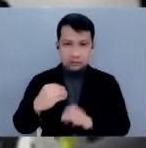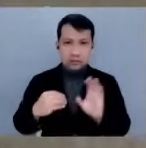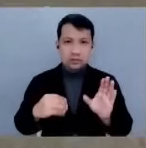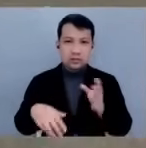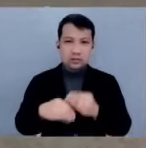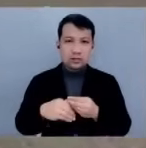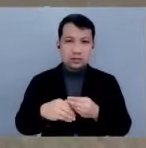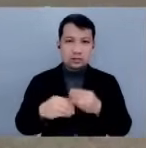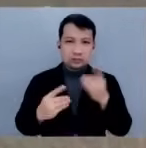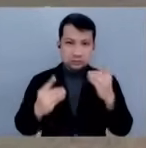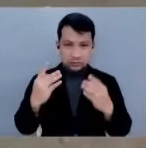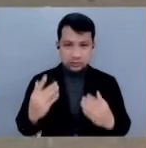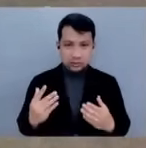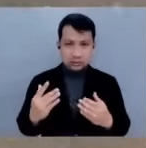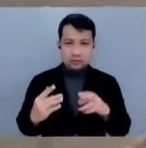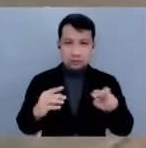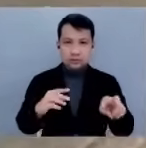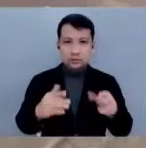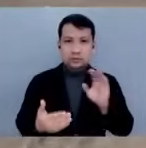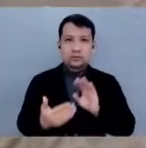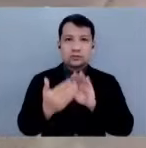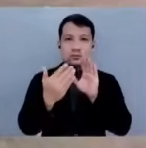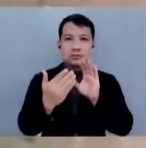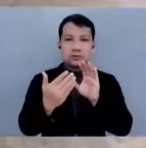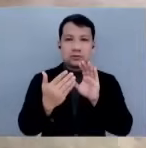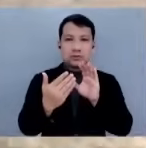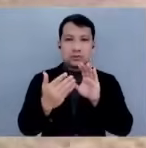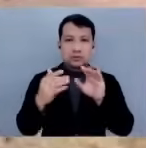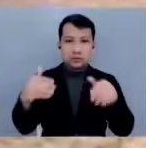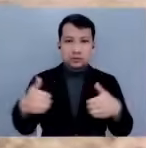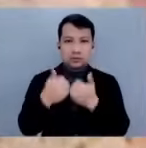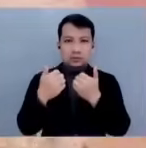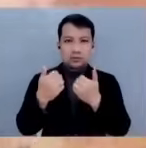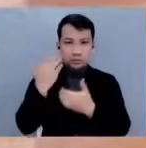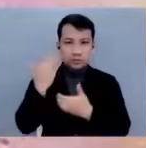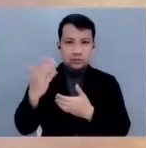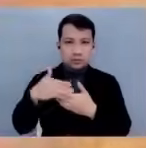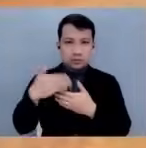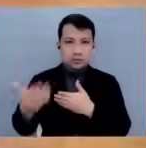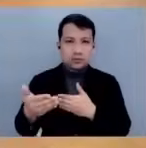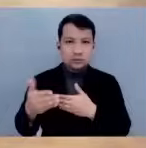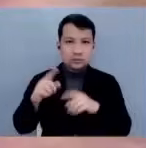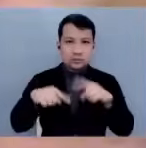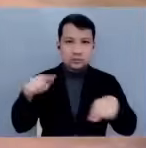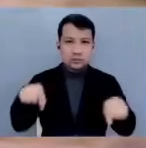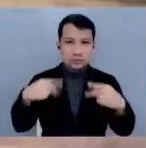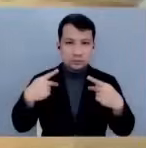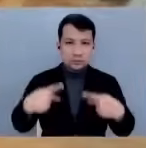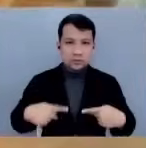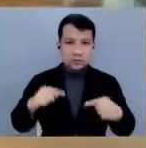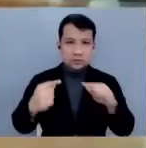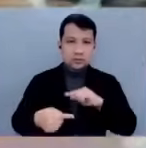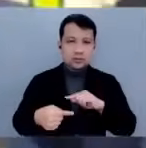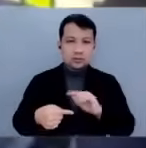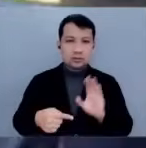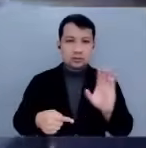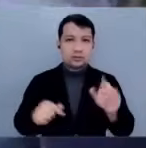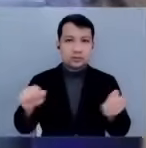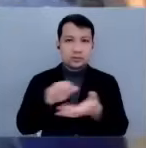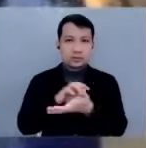nagmamaneho. Mahaharap siya sa kasong reckless imprudence resulting in multiple physical injury and damage to